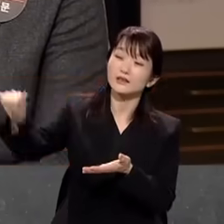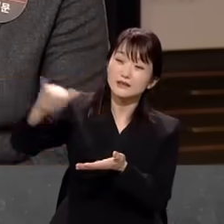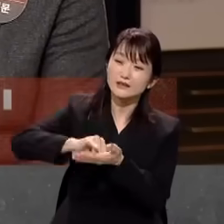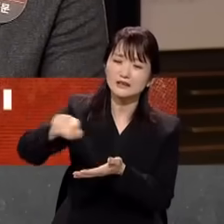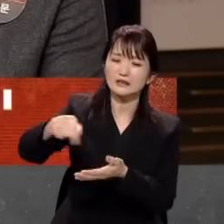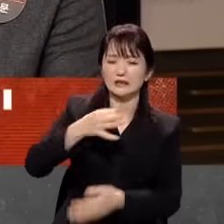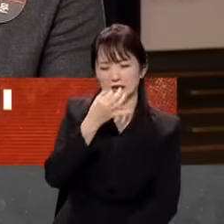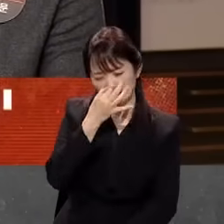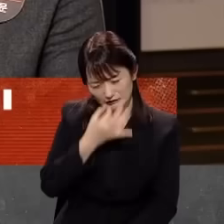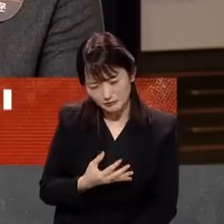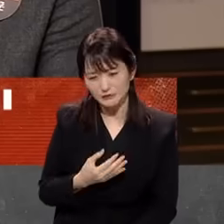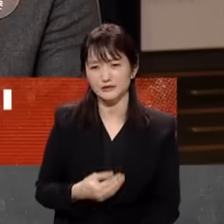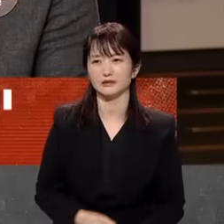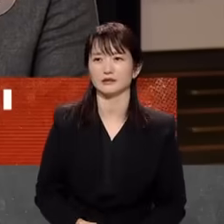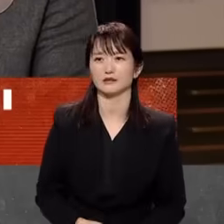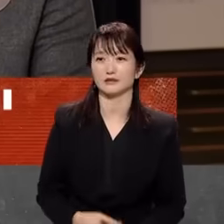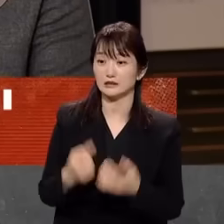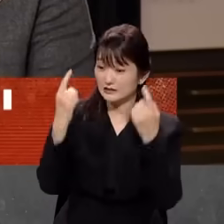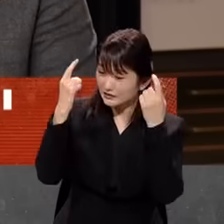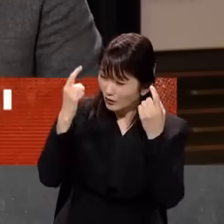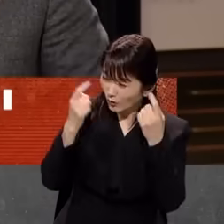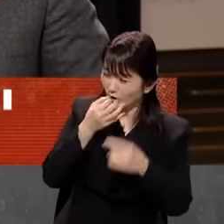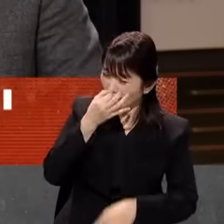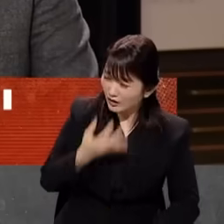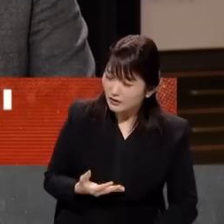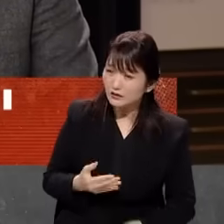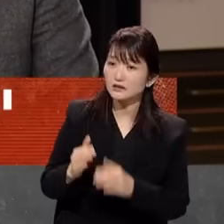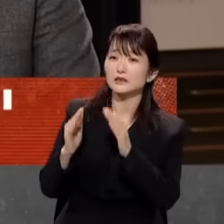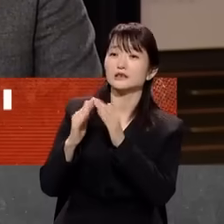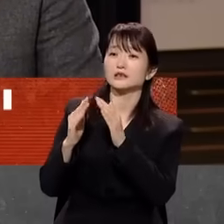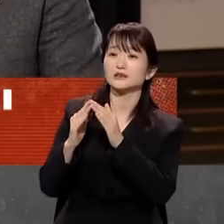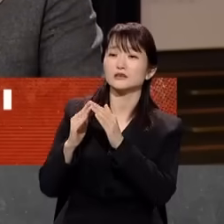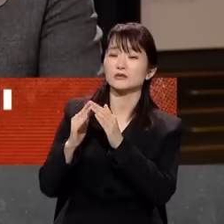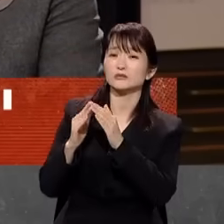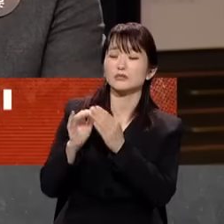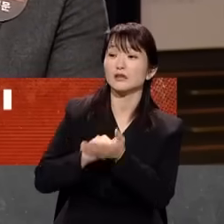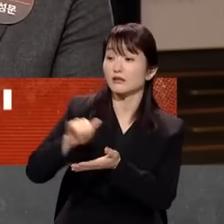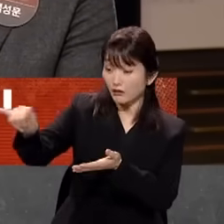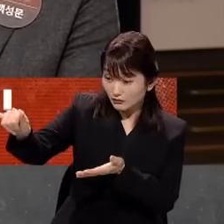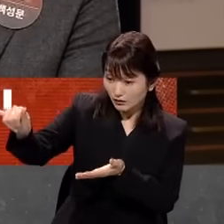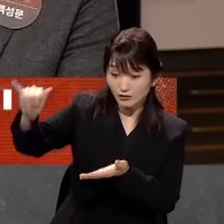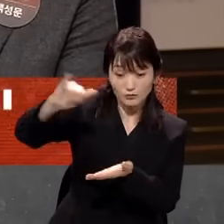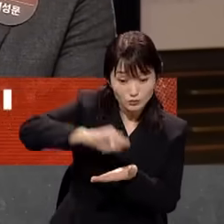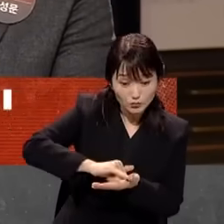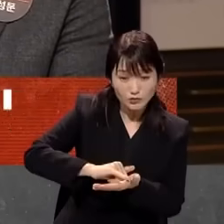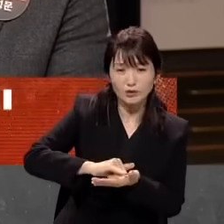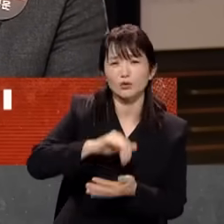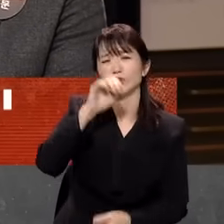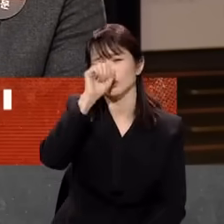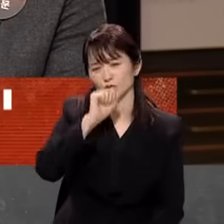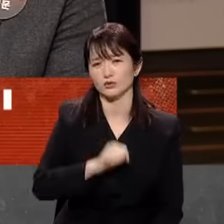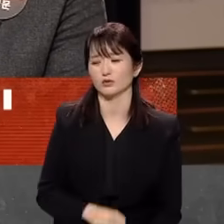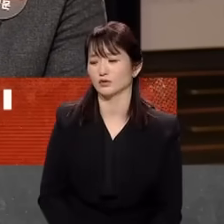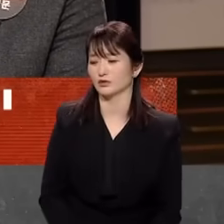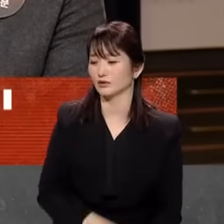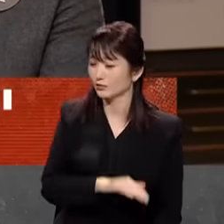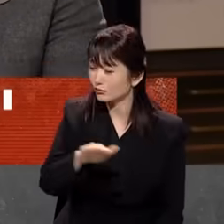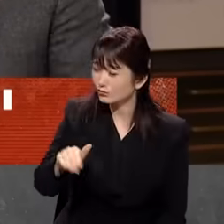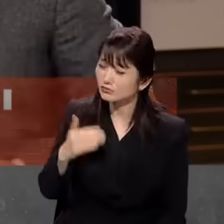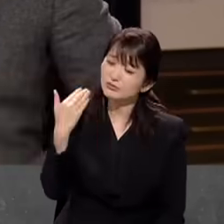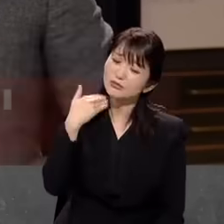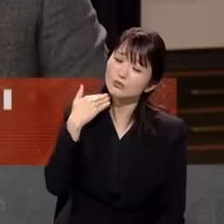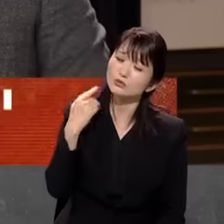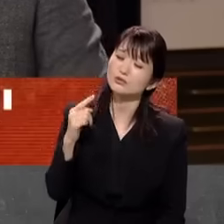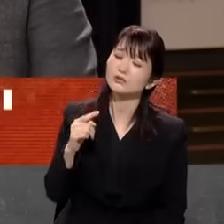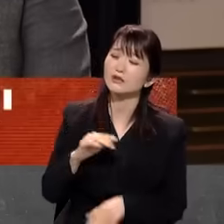그게 얼마나 힘든데. 여행이면 힘들지. 집이면 안 힘들걸? 집에 갔다 집에 돌아오는데 얼마나 좋겠어. 우린 전세 탈출